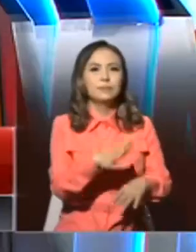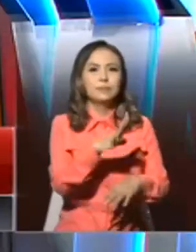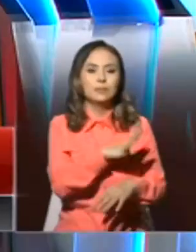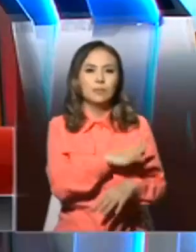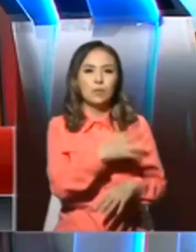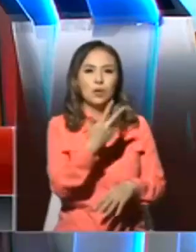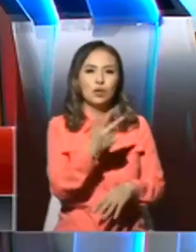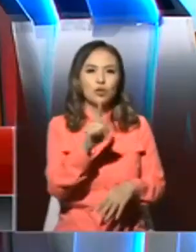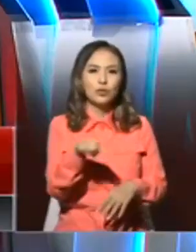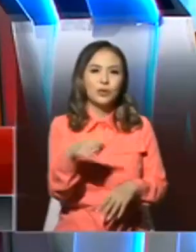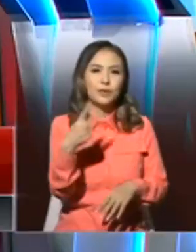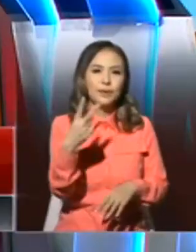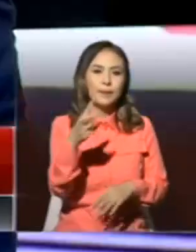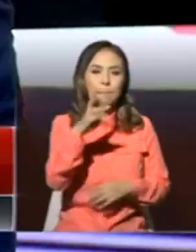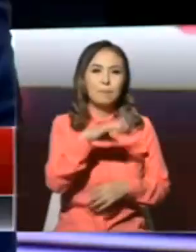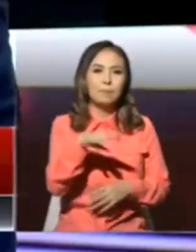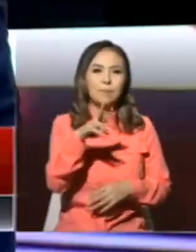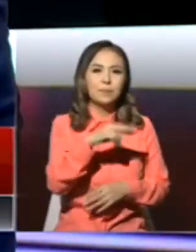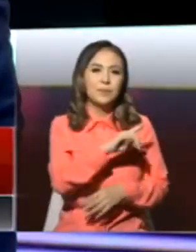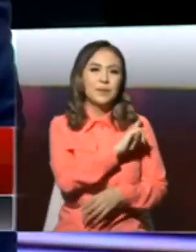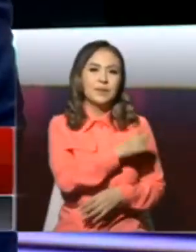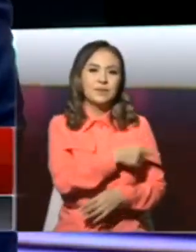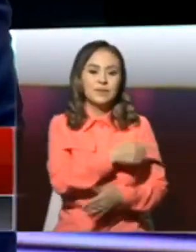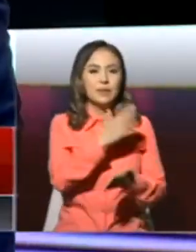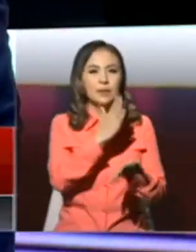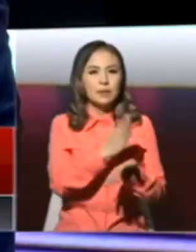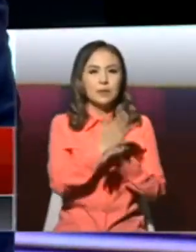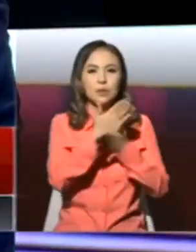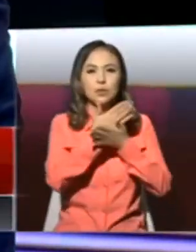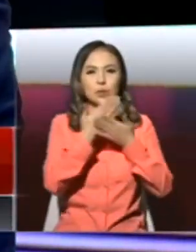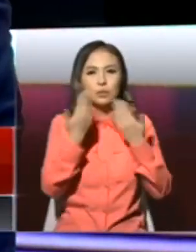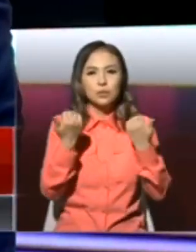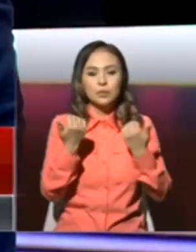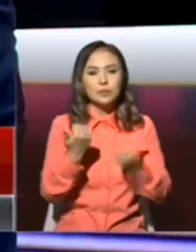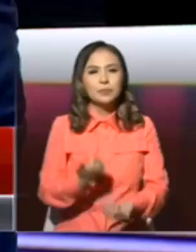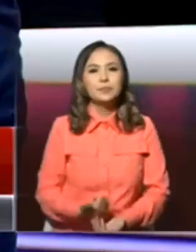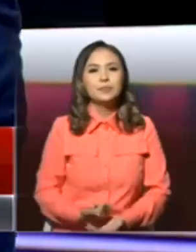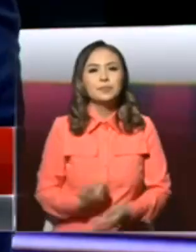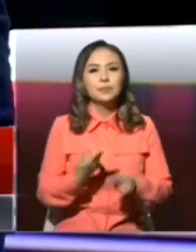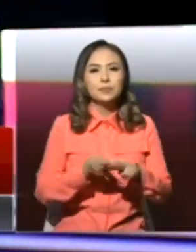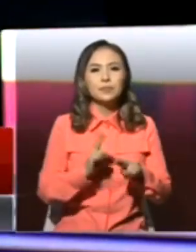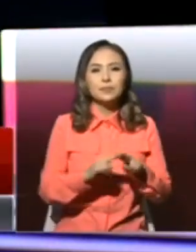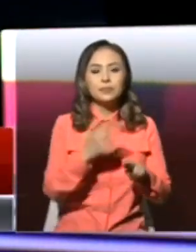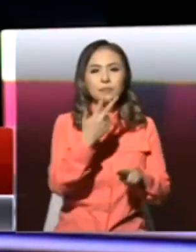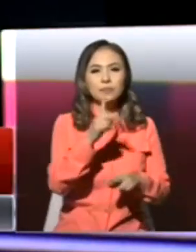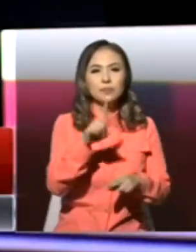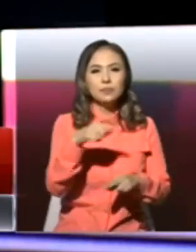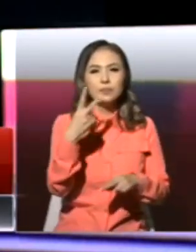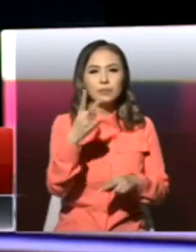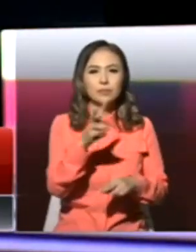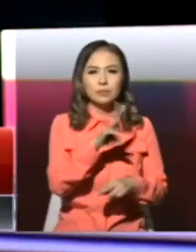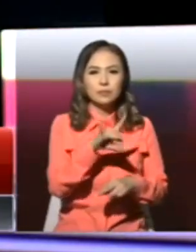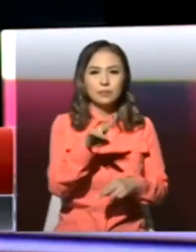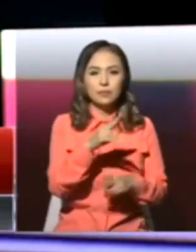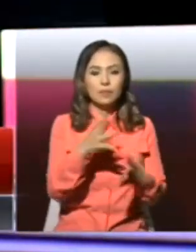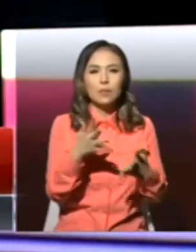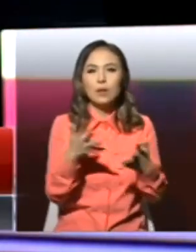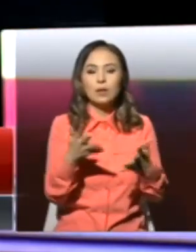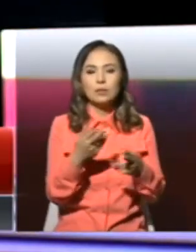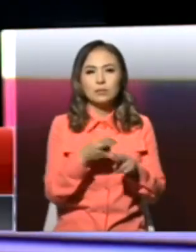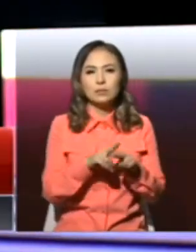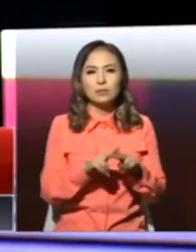3-2 миллиард қатты әсер етеді ма бұлардың беріп жатқан нәрсесі? Осы 3-2 миллиардтан біз қалай